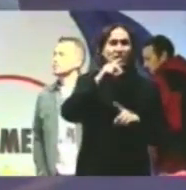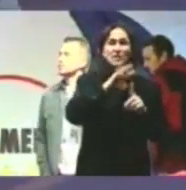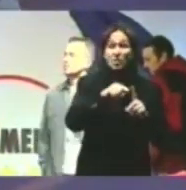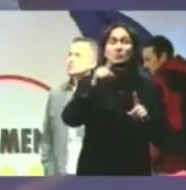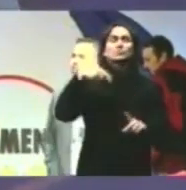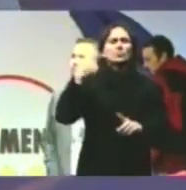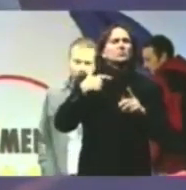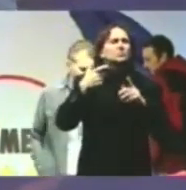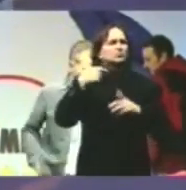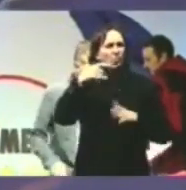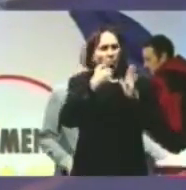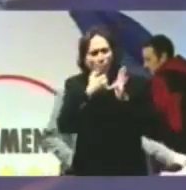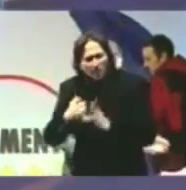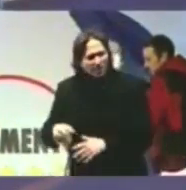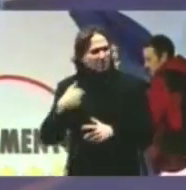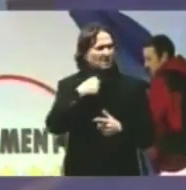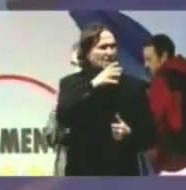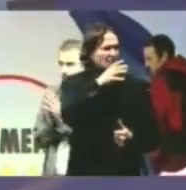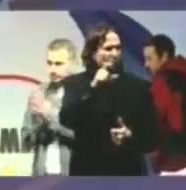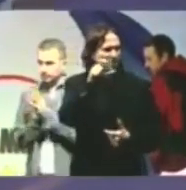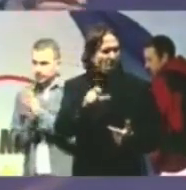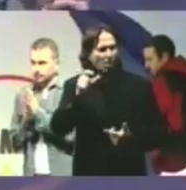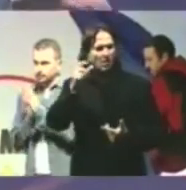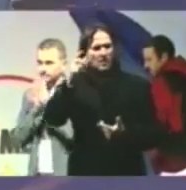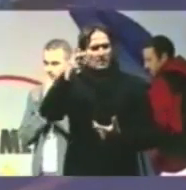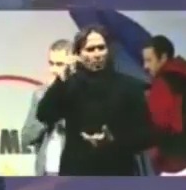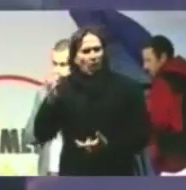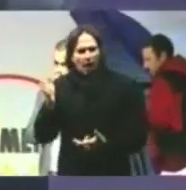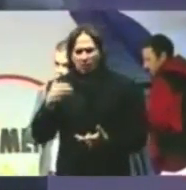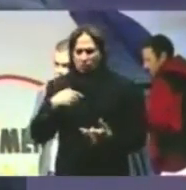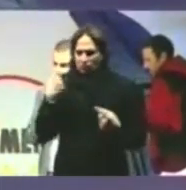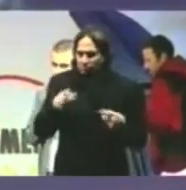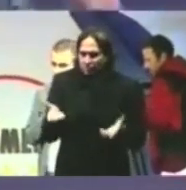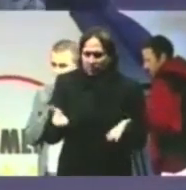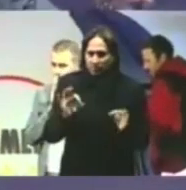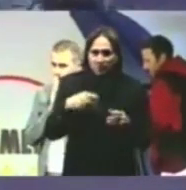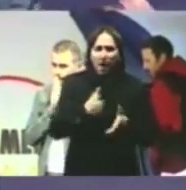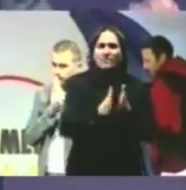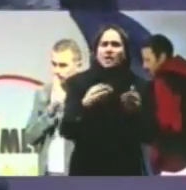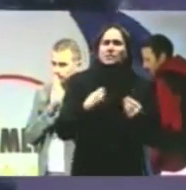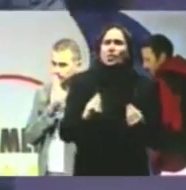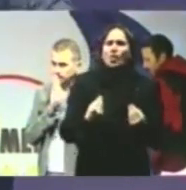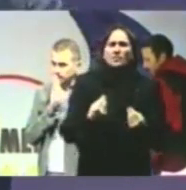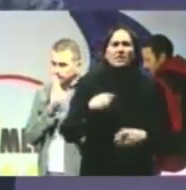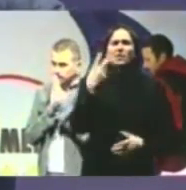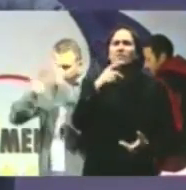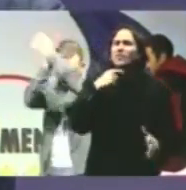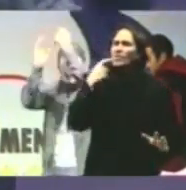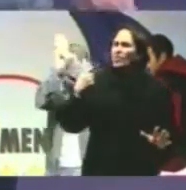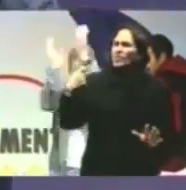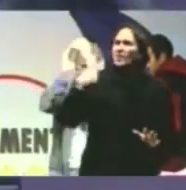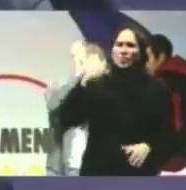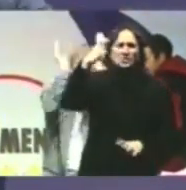c'è la Grecia, la Spagna e poi il Portogallo. Questa è la realtà. Come fai ad andare avanti così? Se il primo non pagarti allo Stato,